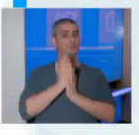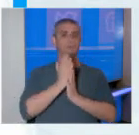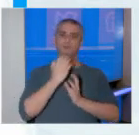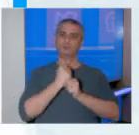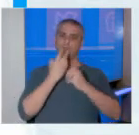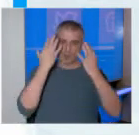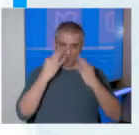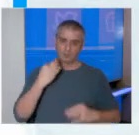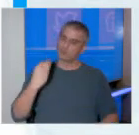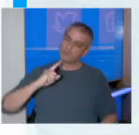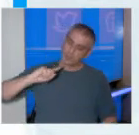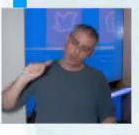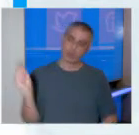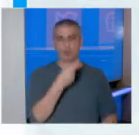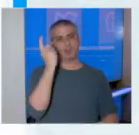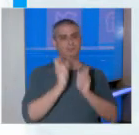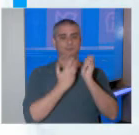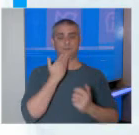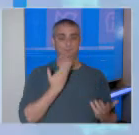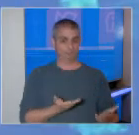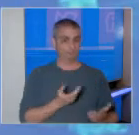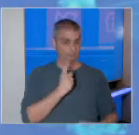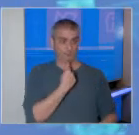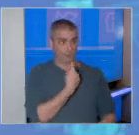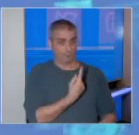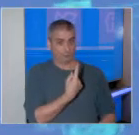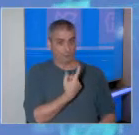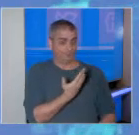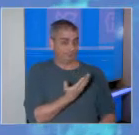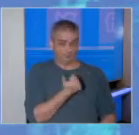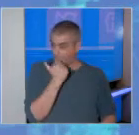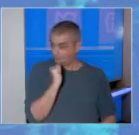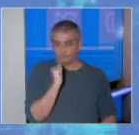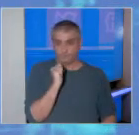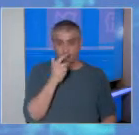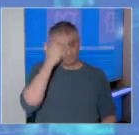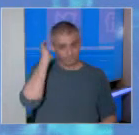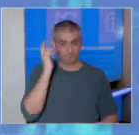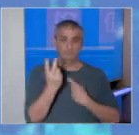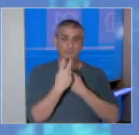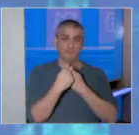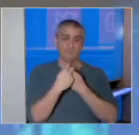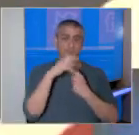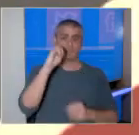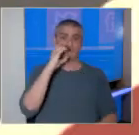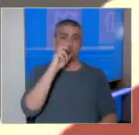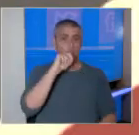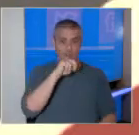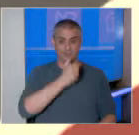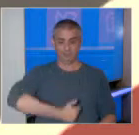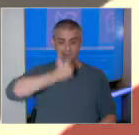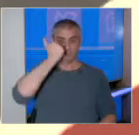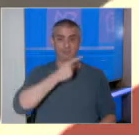שתפעל לטובת כלל אזרחי המדינה. עכשיו צריך לומר, אתמול יאיר לפיד צירף את מירב כהן,